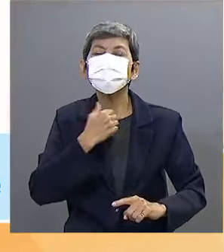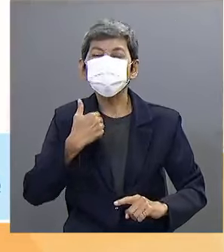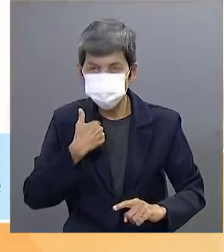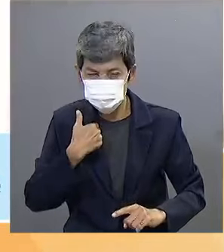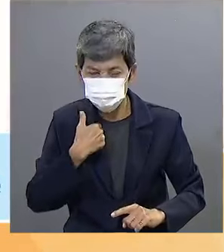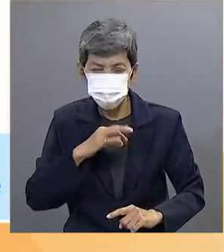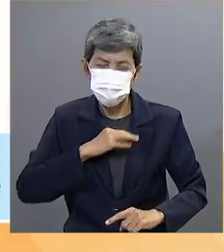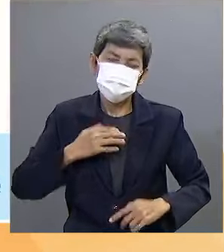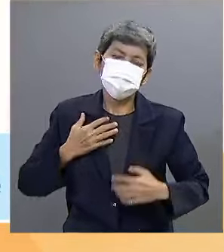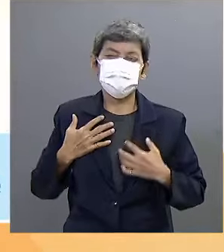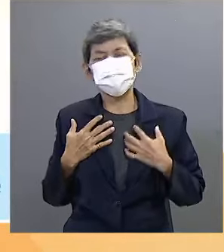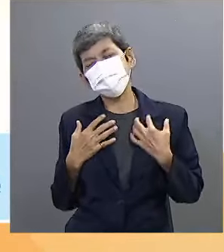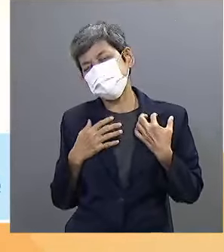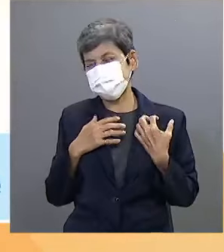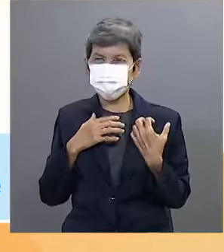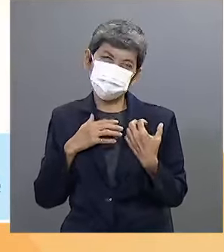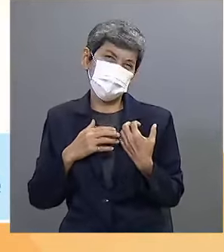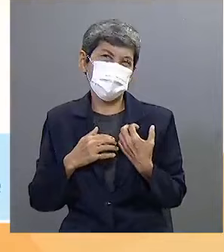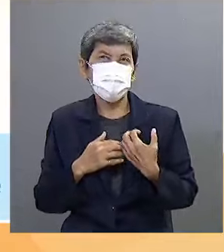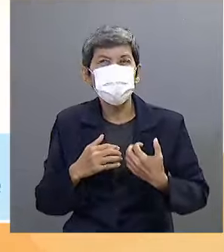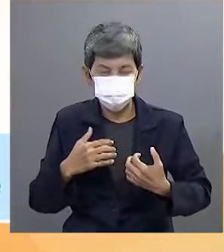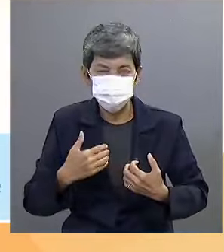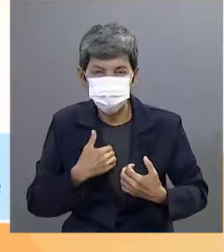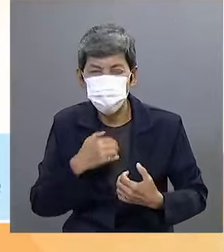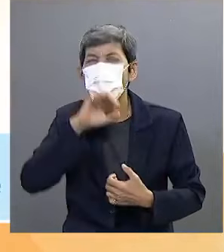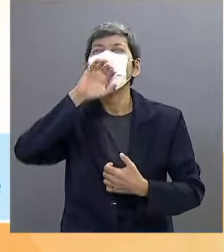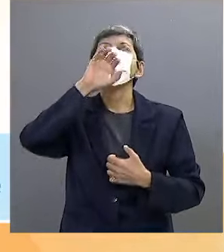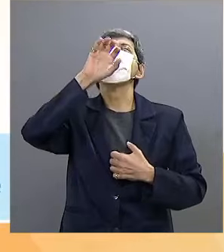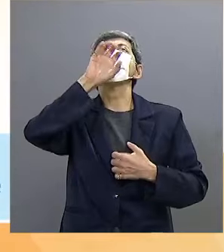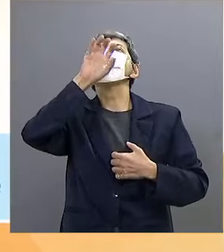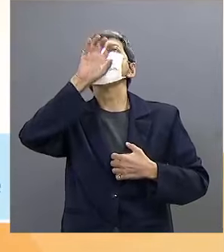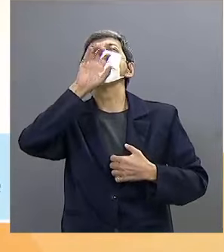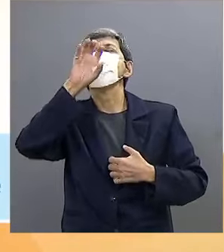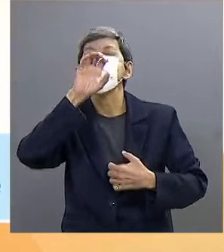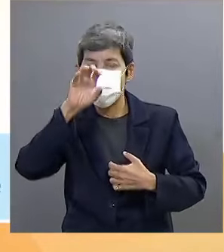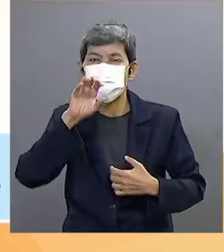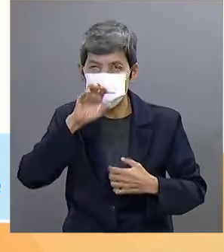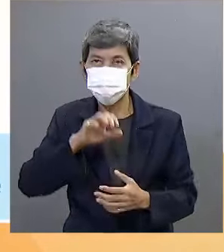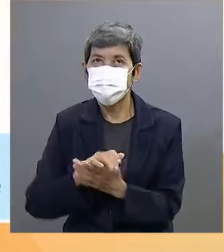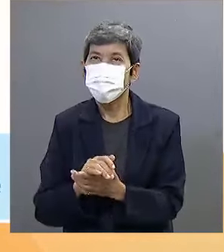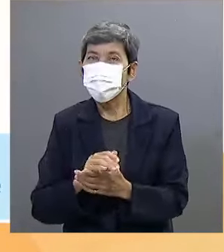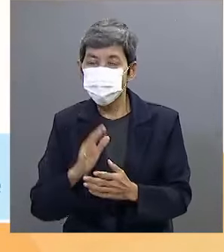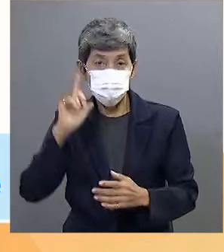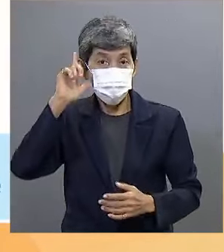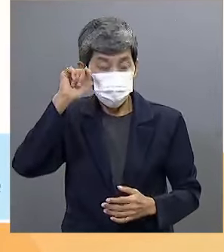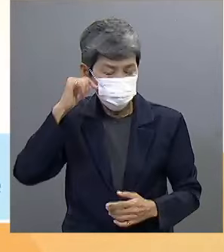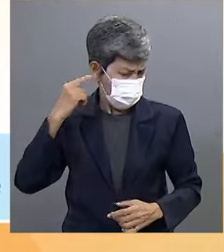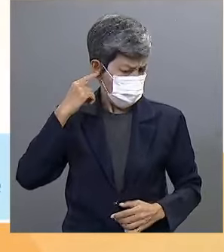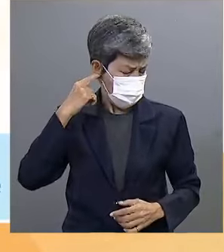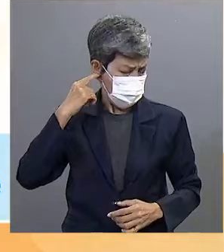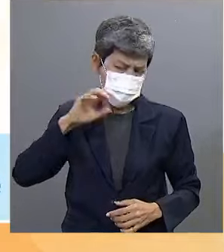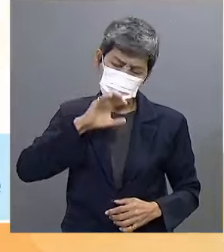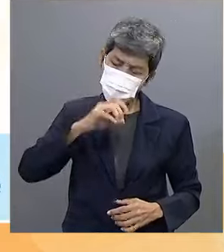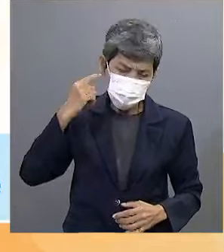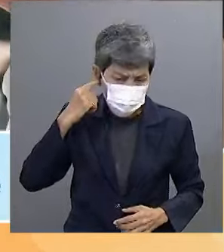ายตัวนะคะหรือต้องการความรักเนี่ยเขาก็ร้องบอกเราตลอดเวลานะคะเพราะฉะนั้นคุณแม่อาจจะได้ยินเสียงร้องของเด็กเยอะ